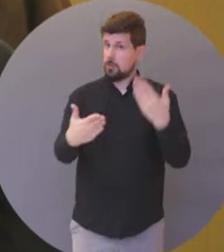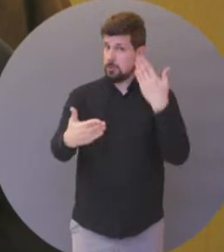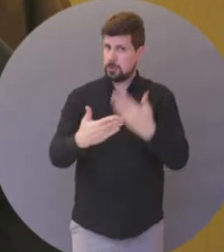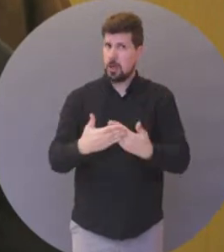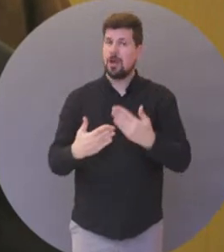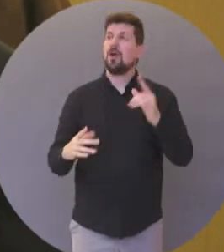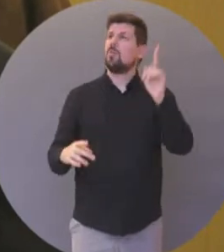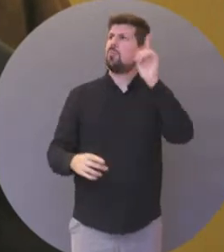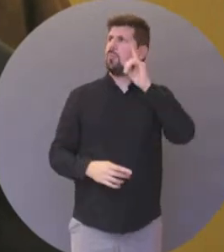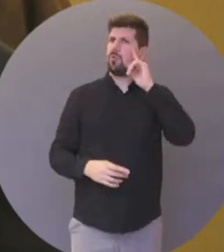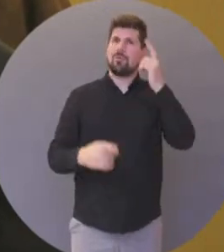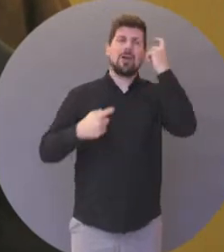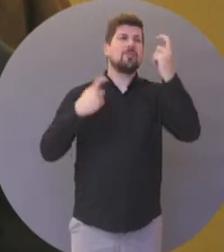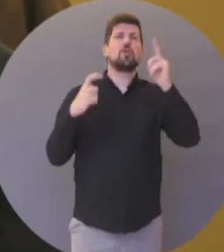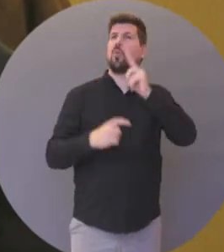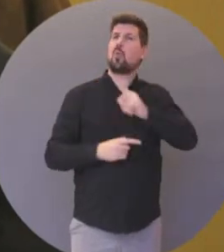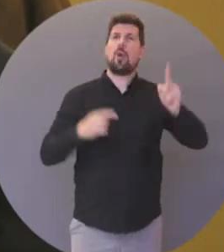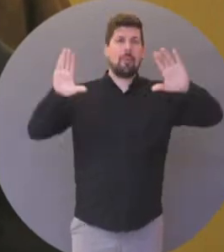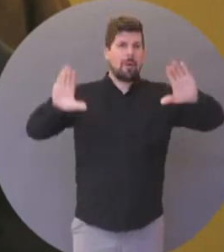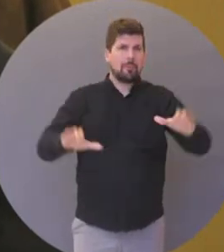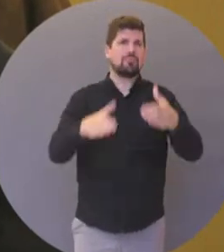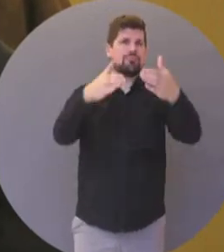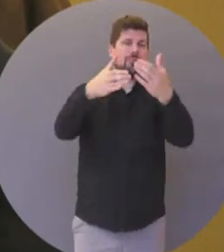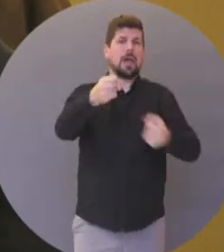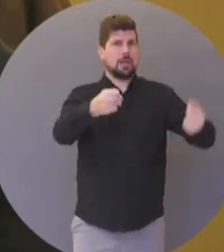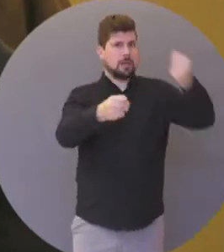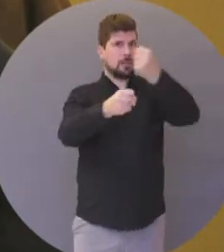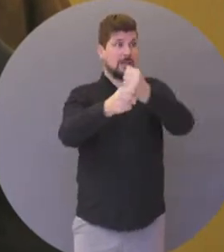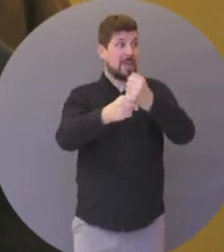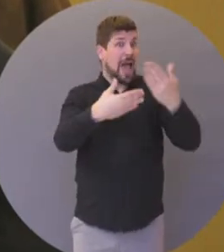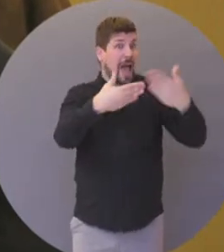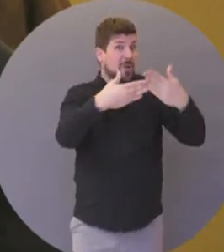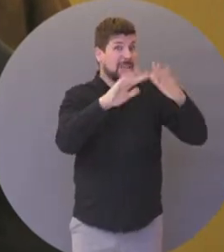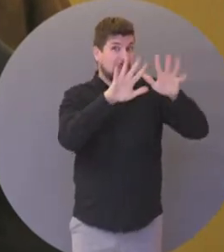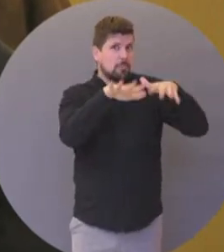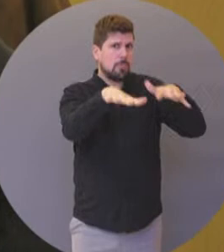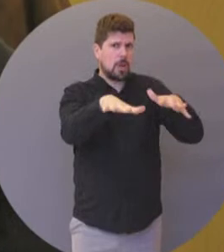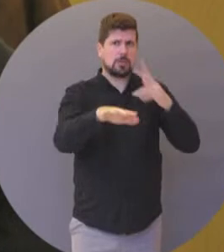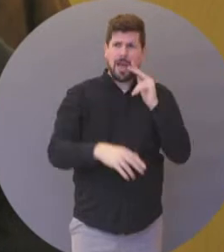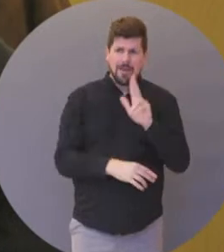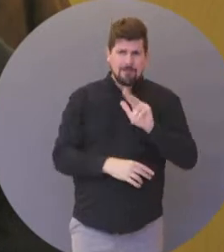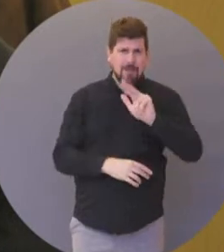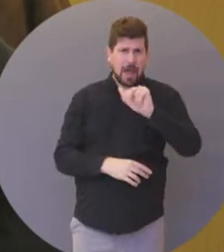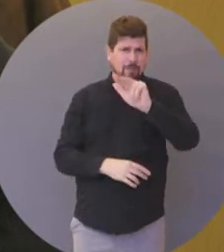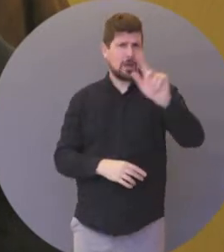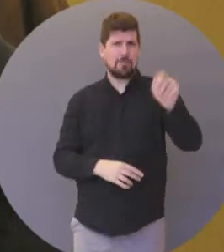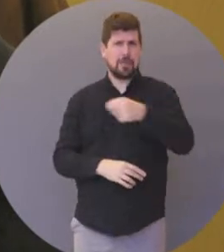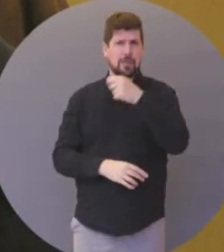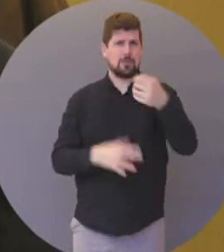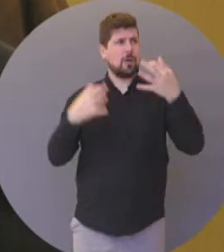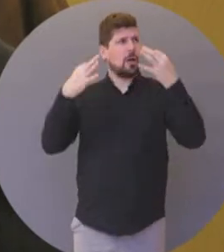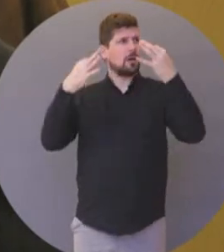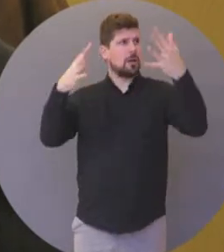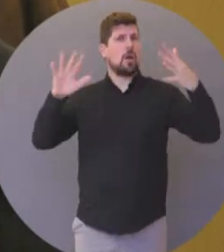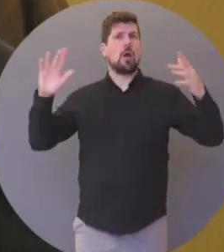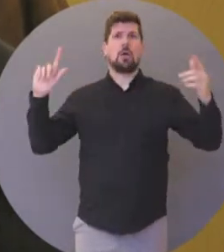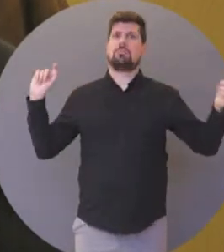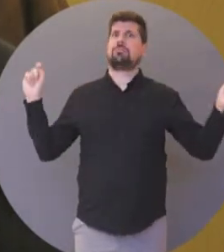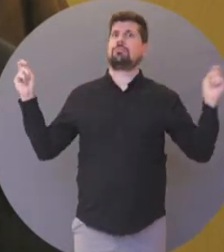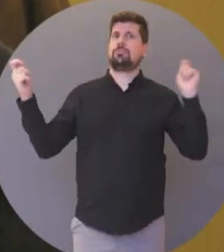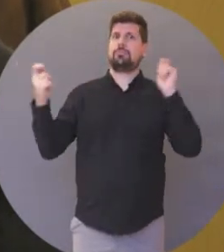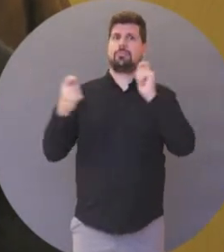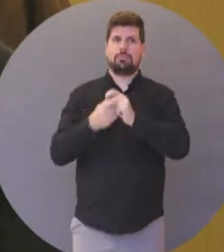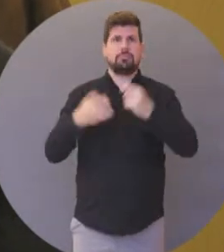construire un autre des EPERS le long de nos côtes quand on sait que dans un avenir très proche des hélas les événements climatiques surront plus